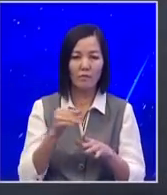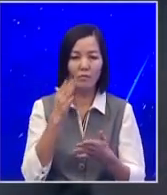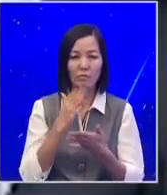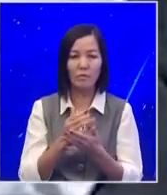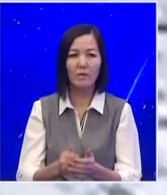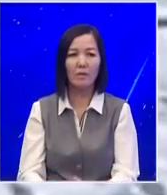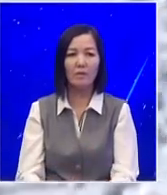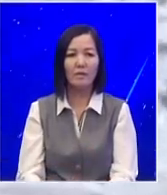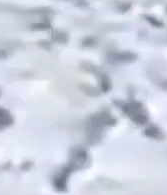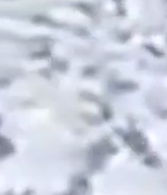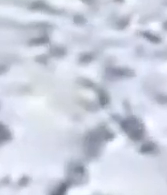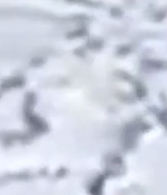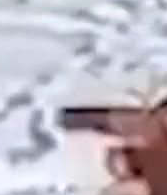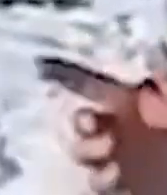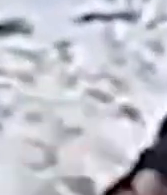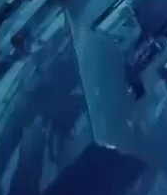сохранности.